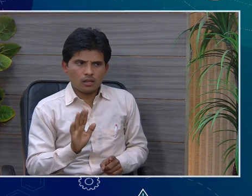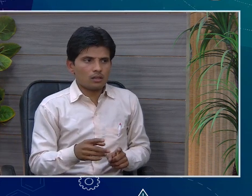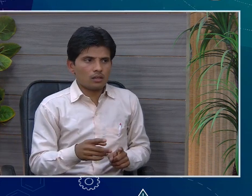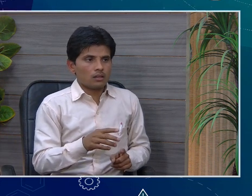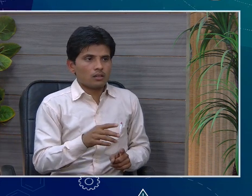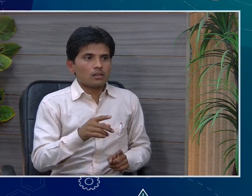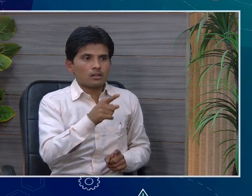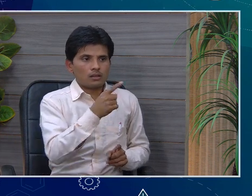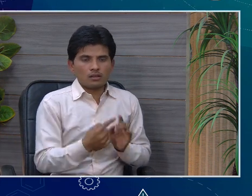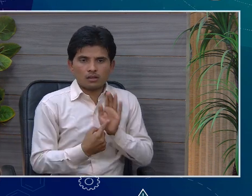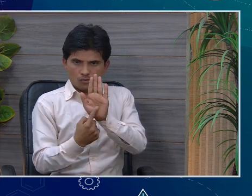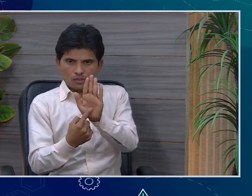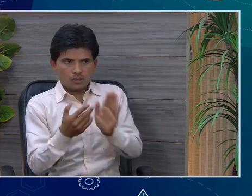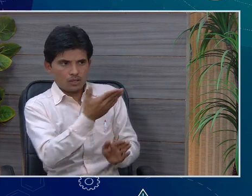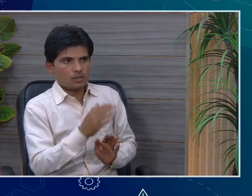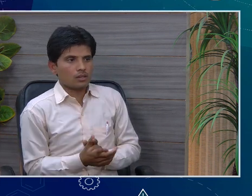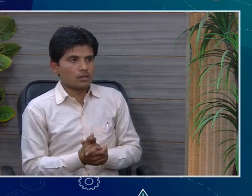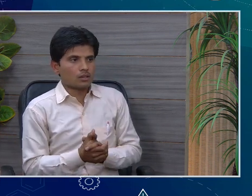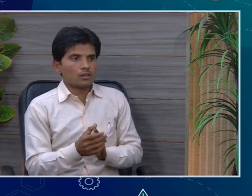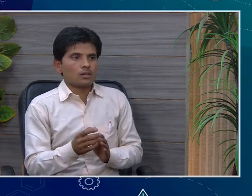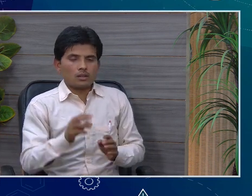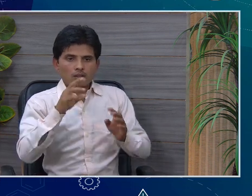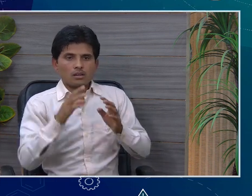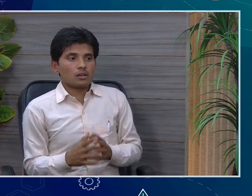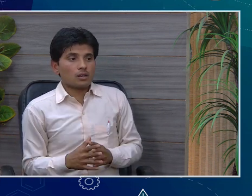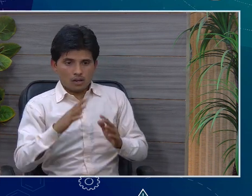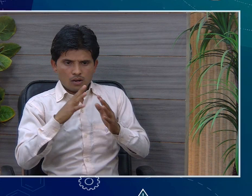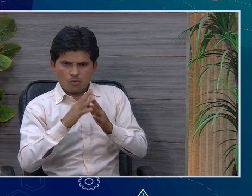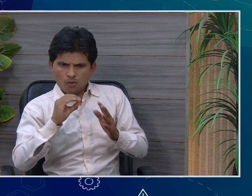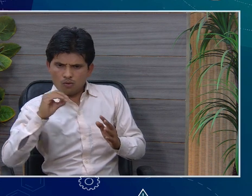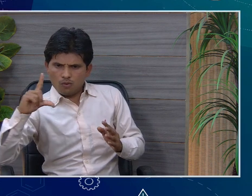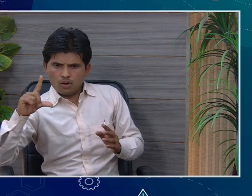और यह भूल बोलते हैं और यह दो